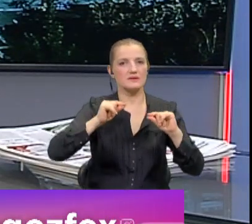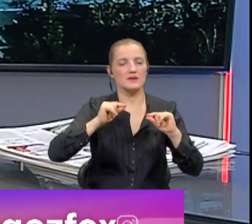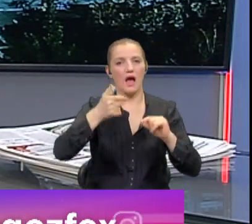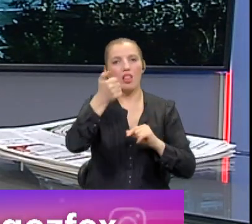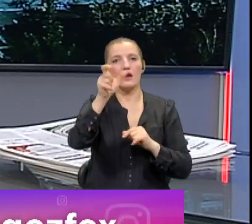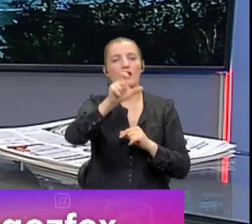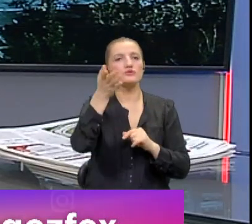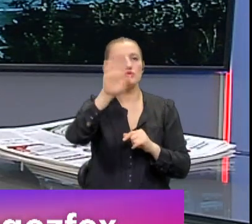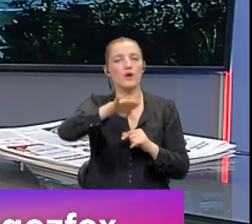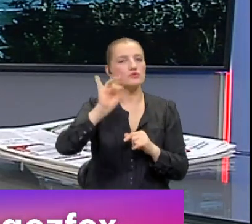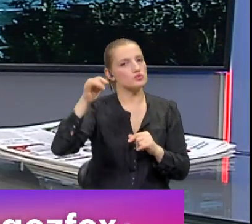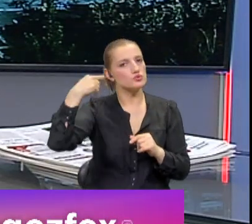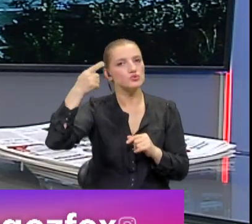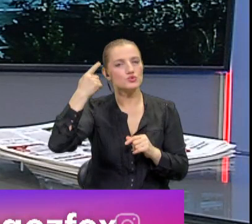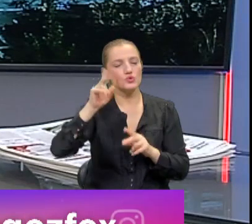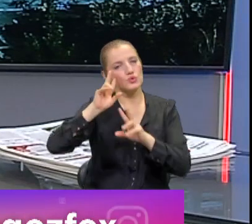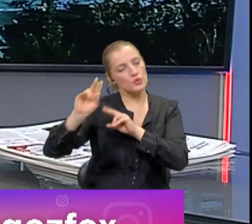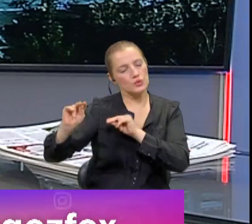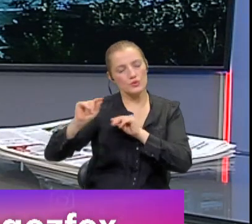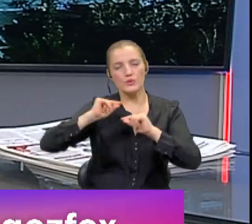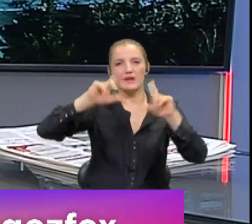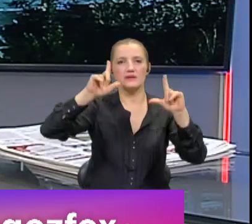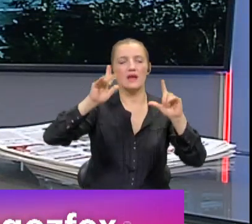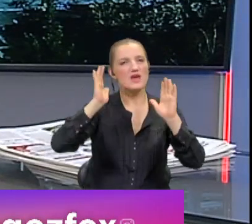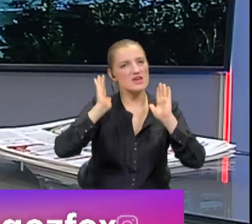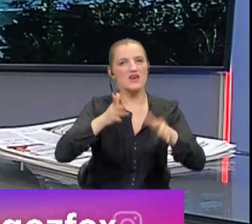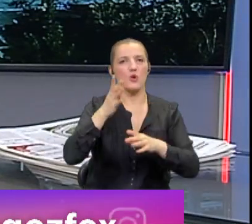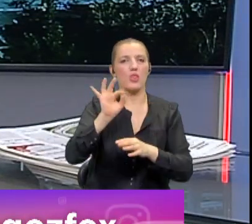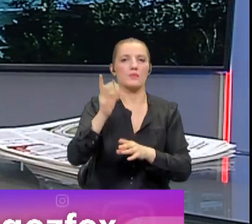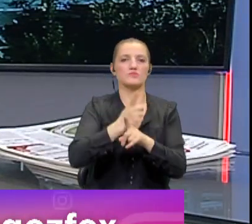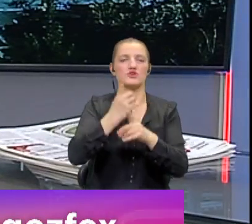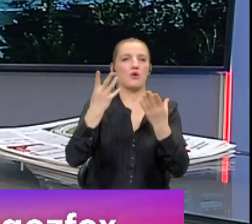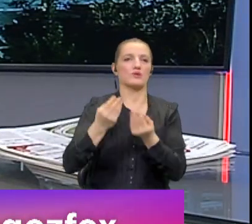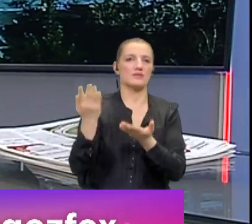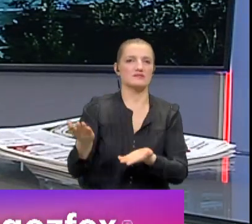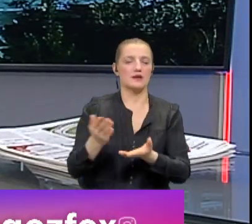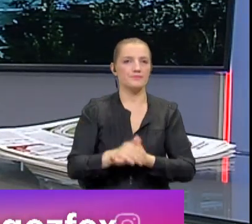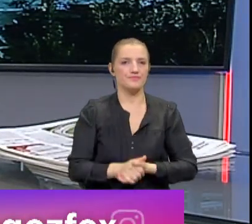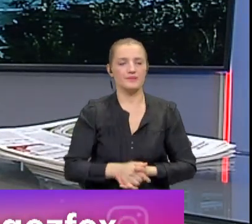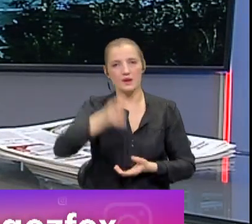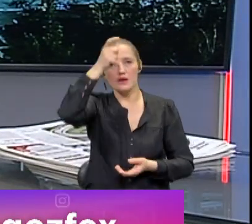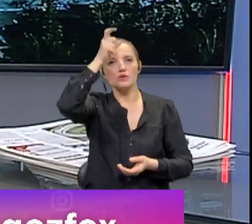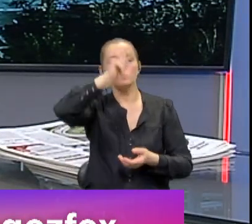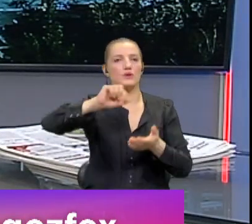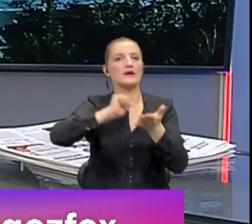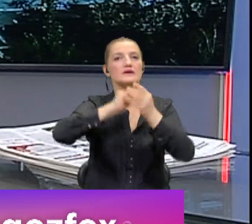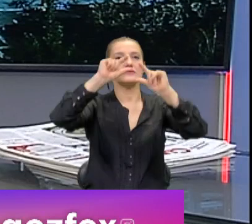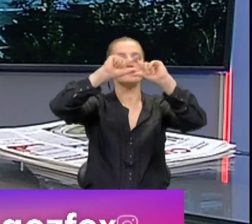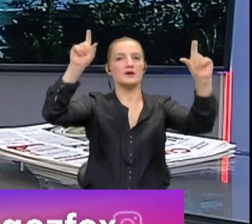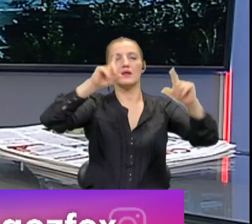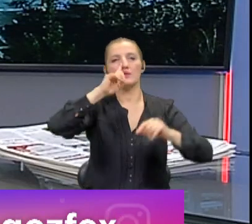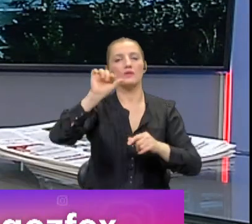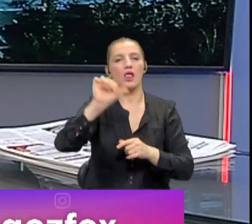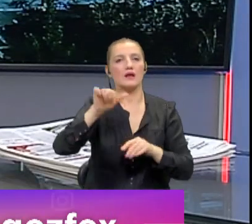Altay sonrasını bir düşünün uyudun uyanın pişti şöyle bir şey olabilse diyor Sayın Bakan Türkiye gazetesinin manşeti